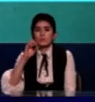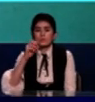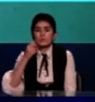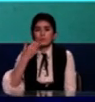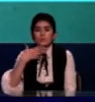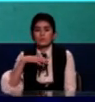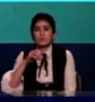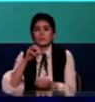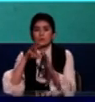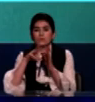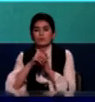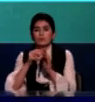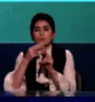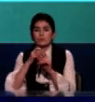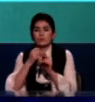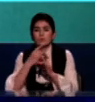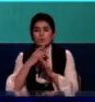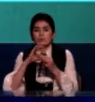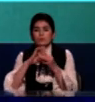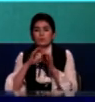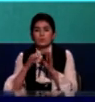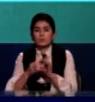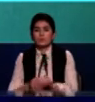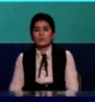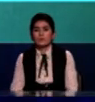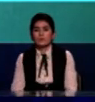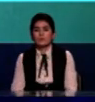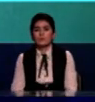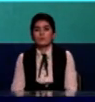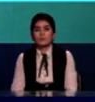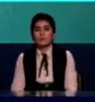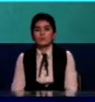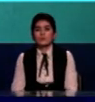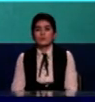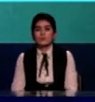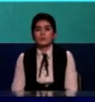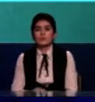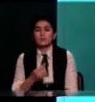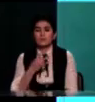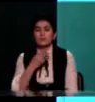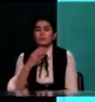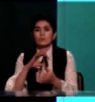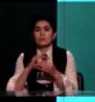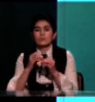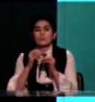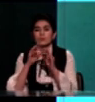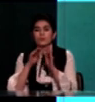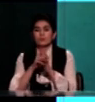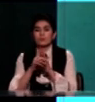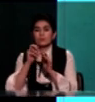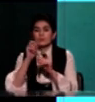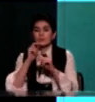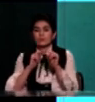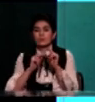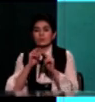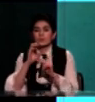Окологлоточное нервное кольцо и брюшная нервная цепочка у них. Нервная система членистоногих сходна по строению